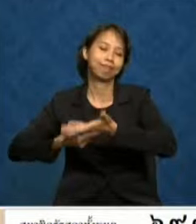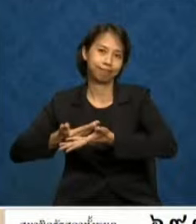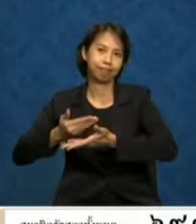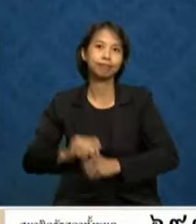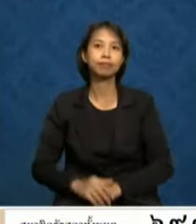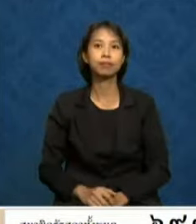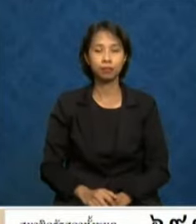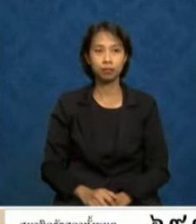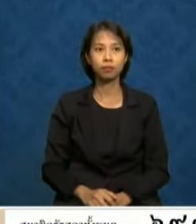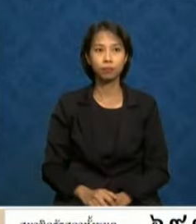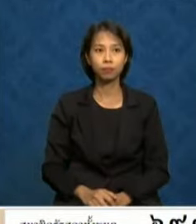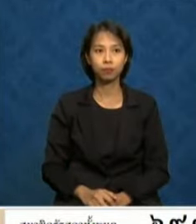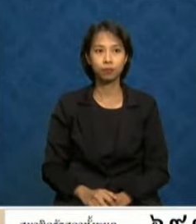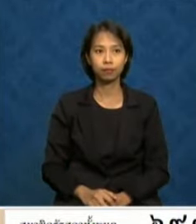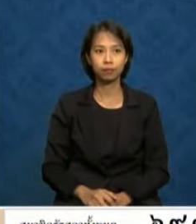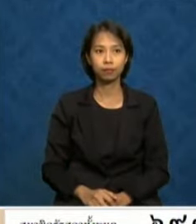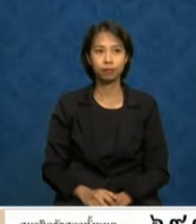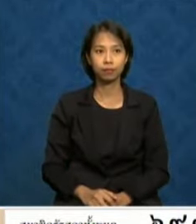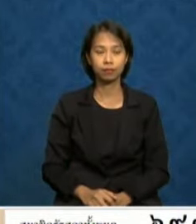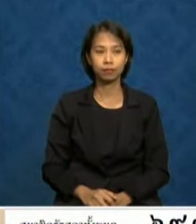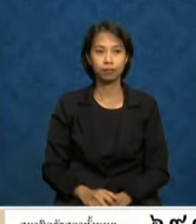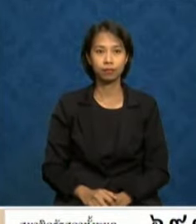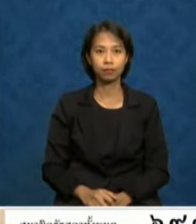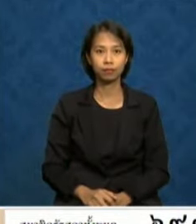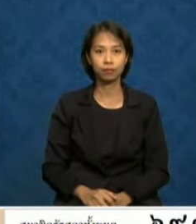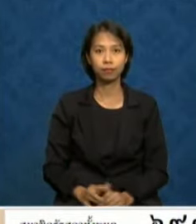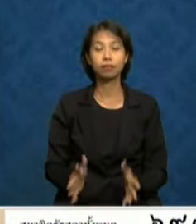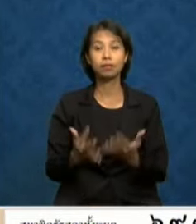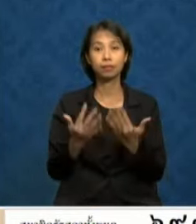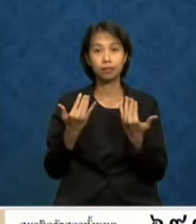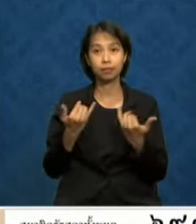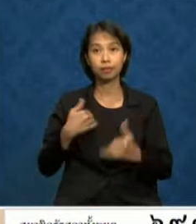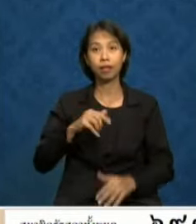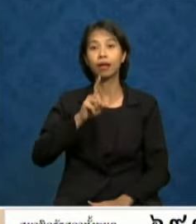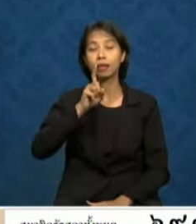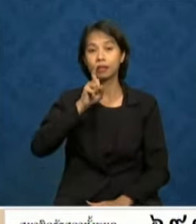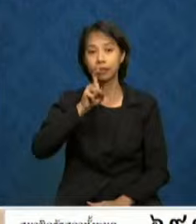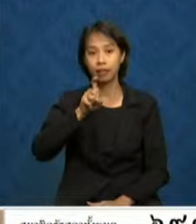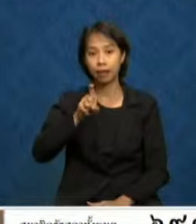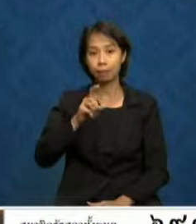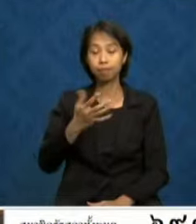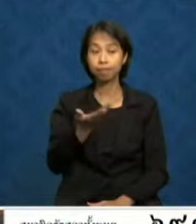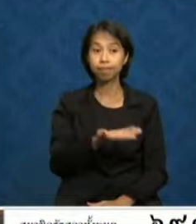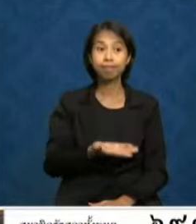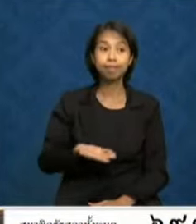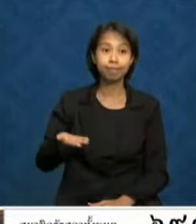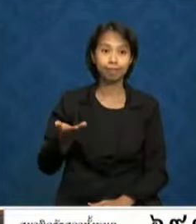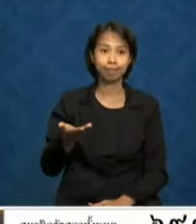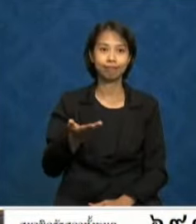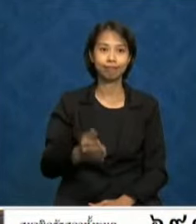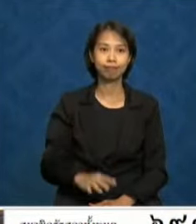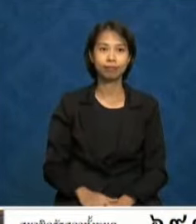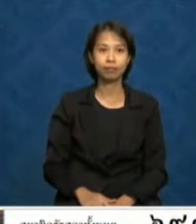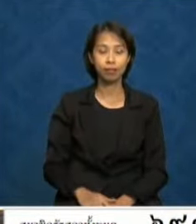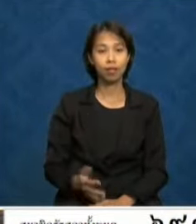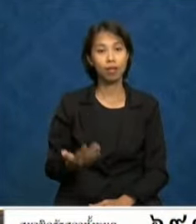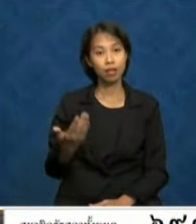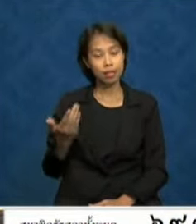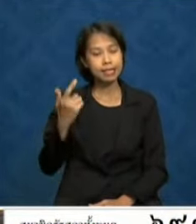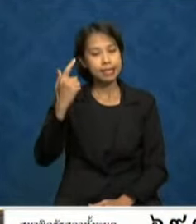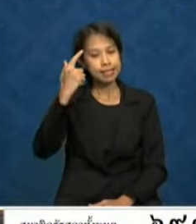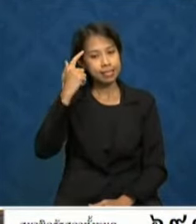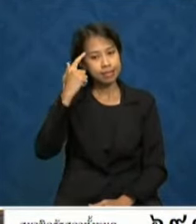ท่านสมาชิกครับต่อไปผมก็จะถาม ที่ประชุมว่าจะให้ความเห็นช